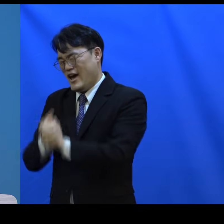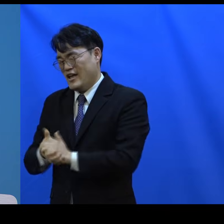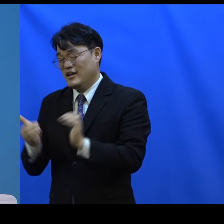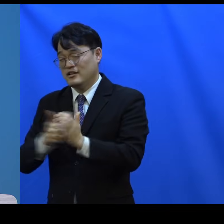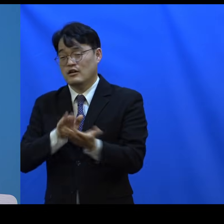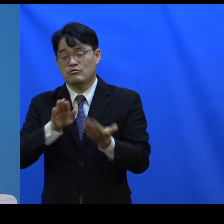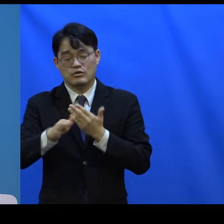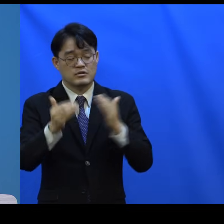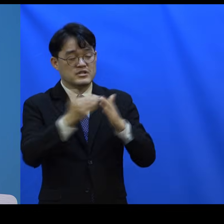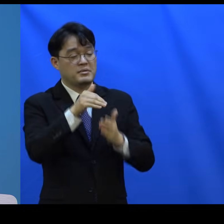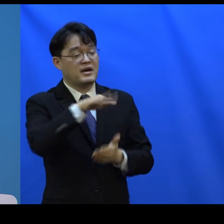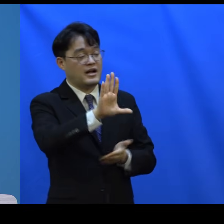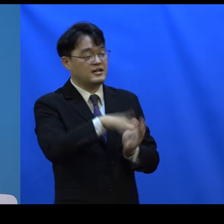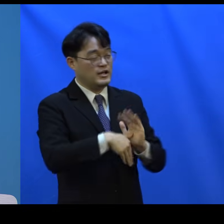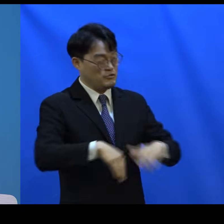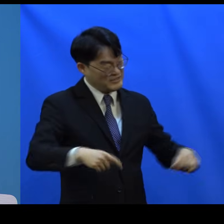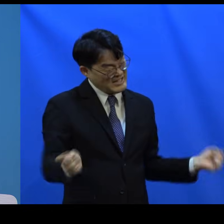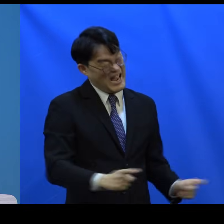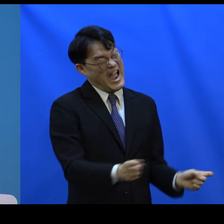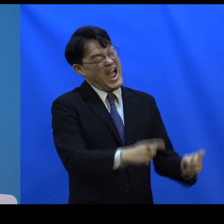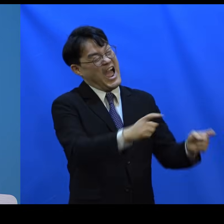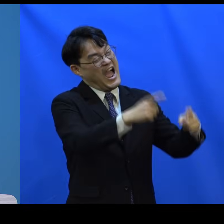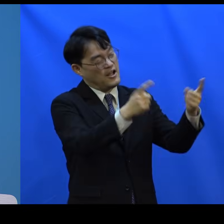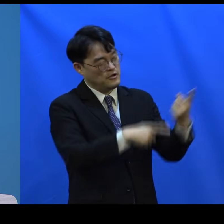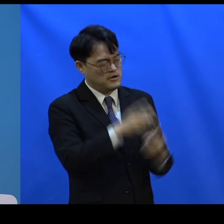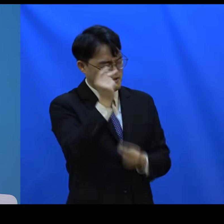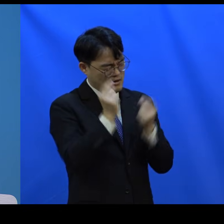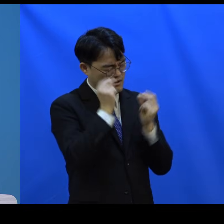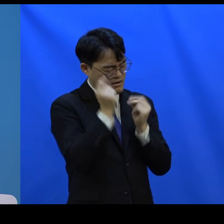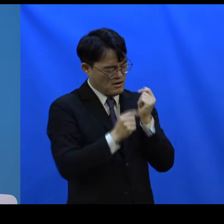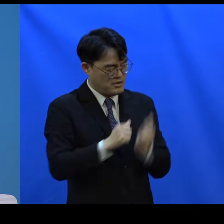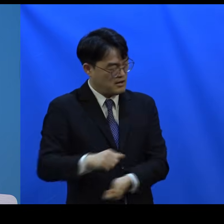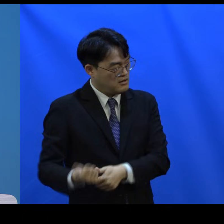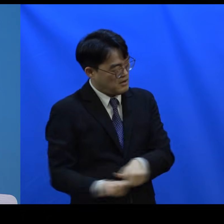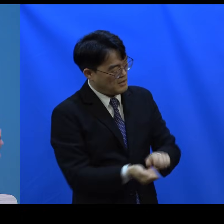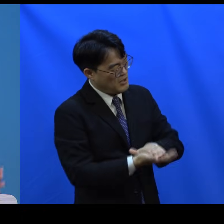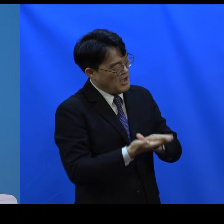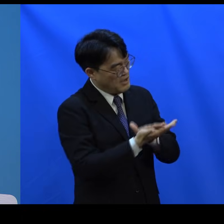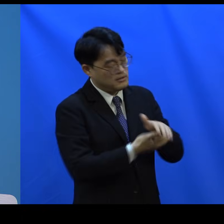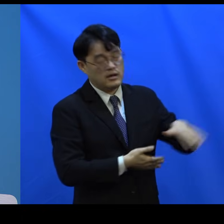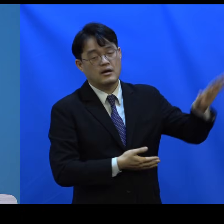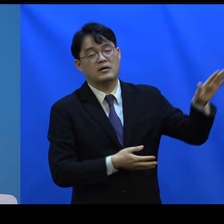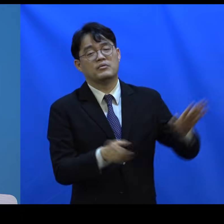민감해야 되고 준비해야 되고. 여러분 교회 올 때 옷도요